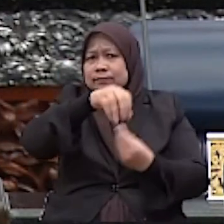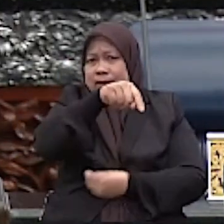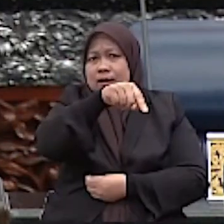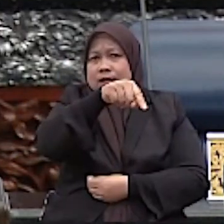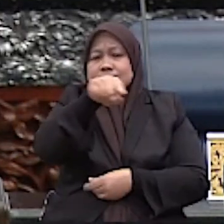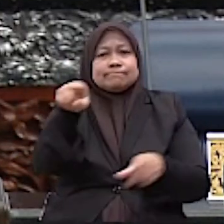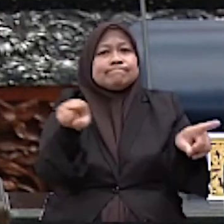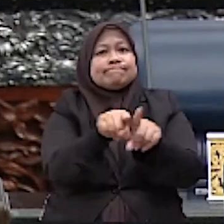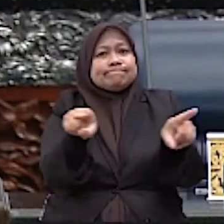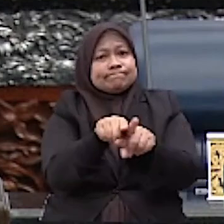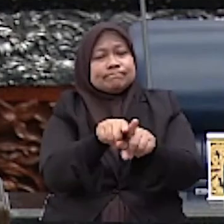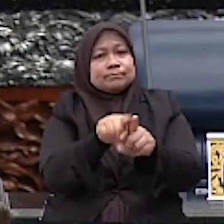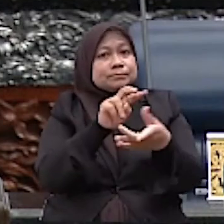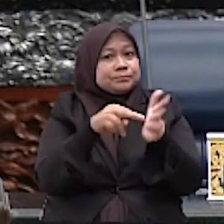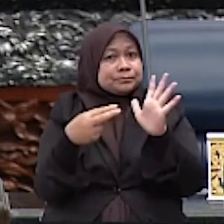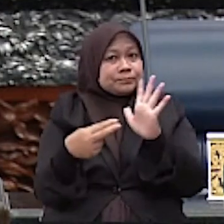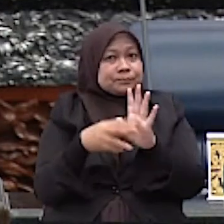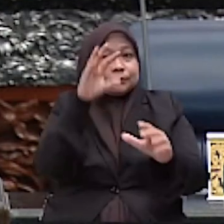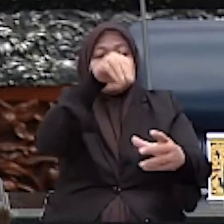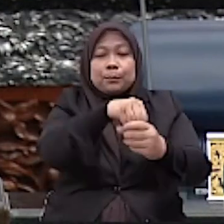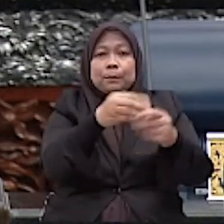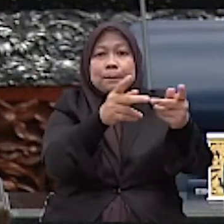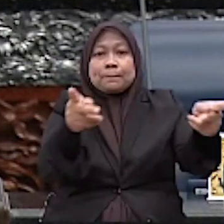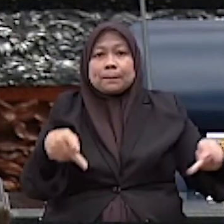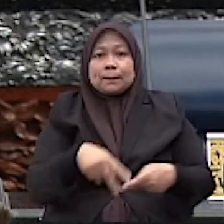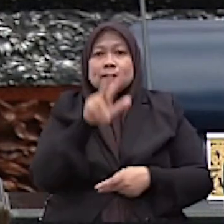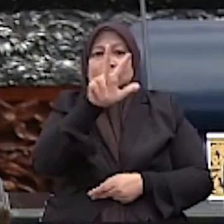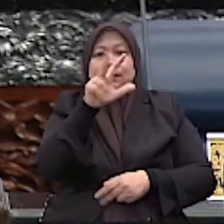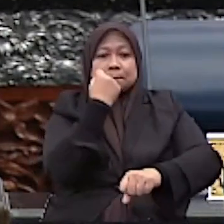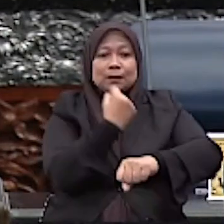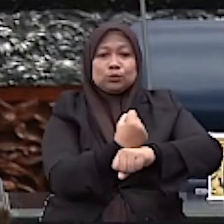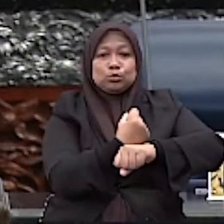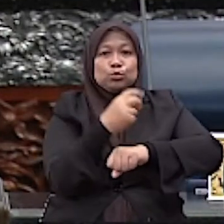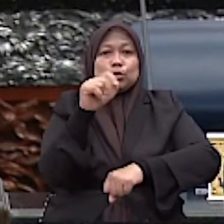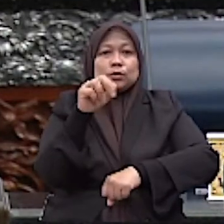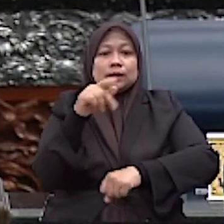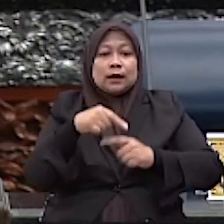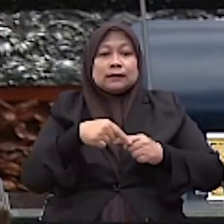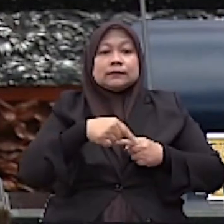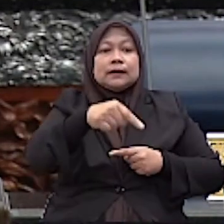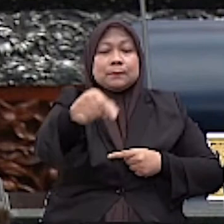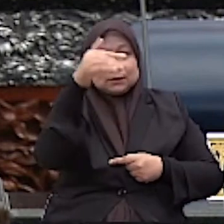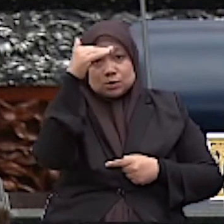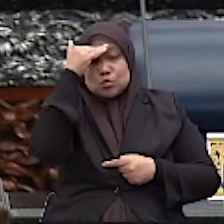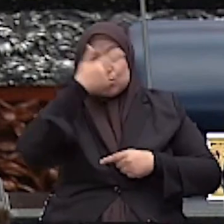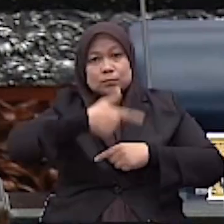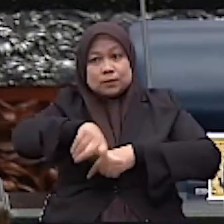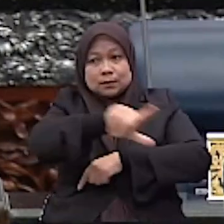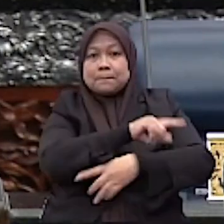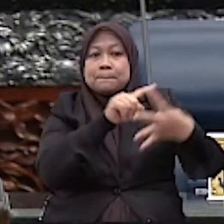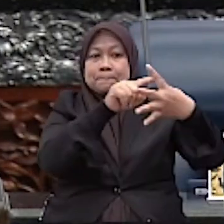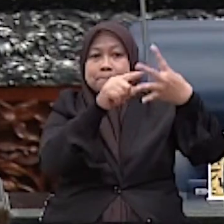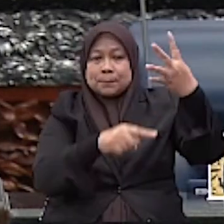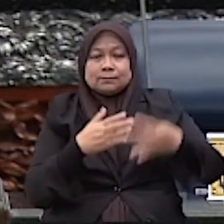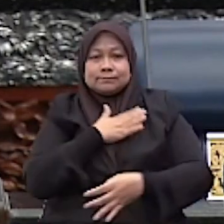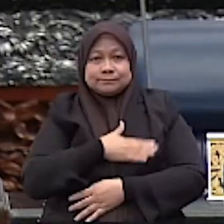kawasan yang sama yaitu dalam kawasan 3 batu natika daripada pantai Joho itu 4